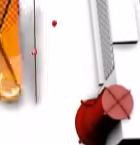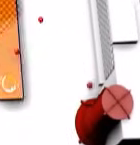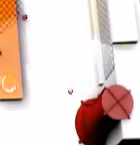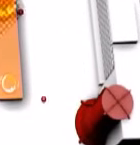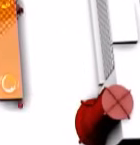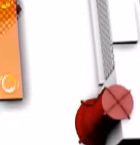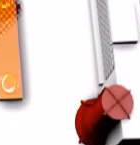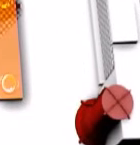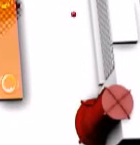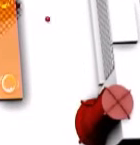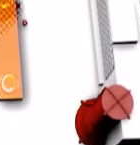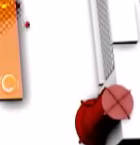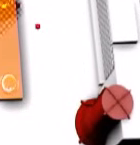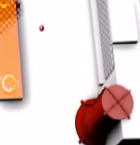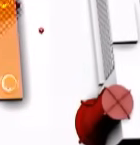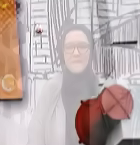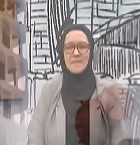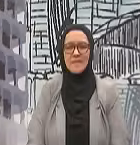menyentuh